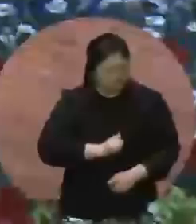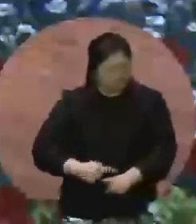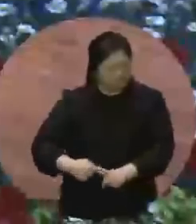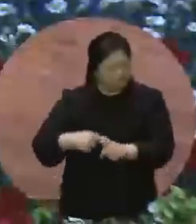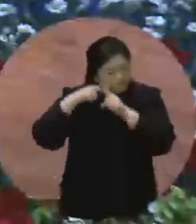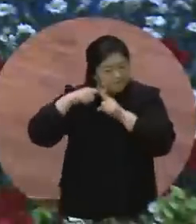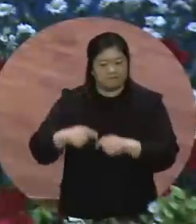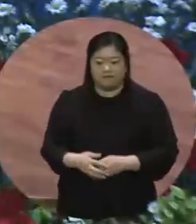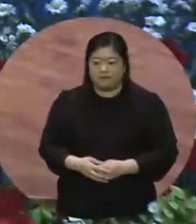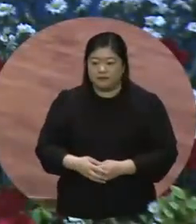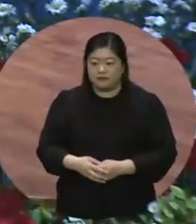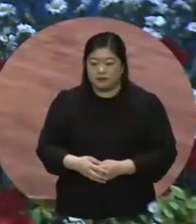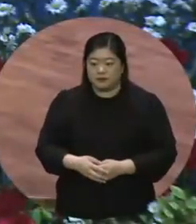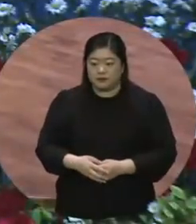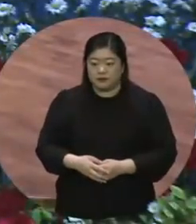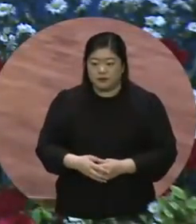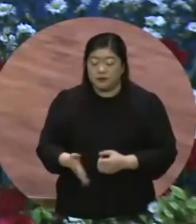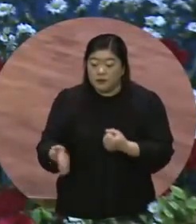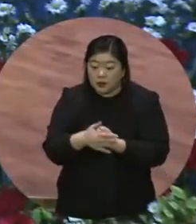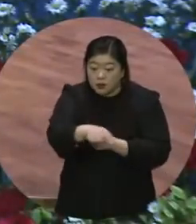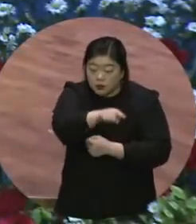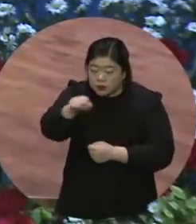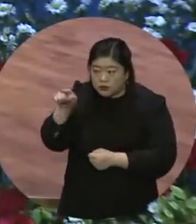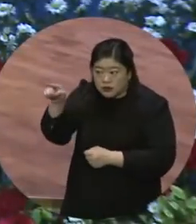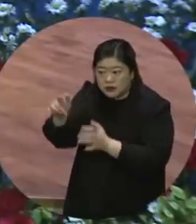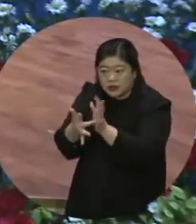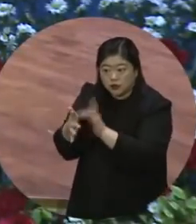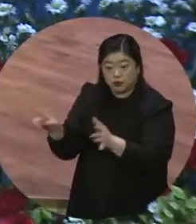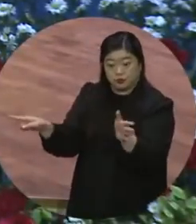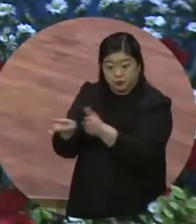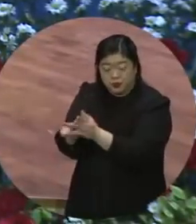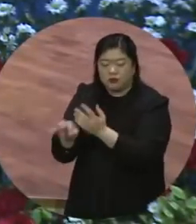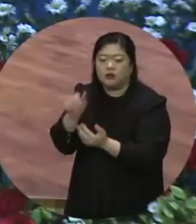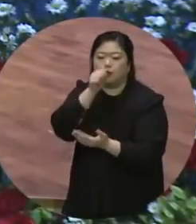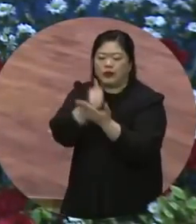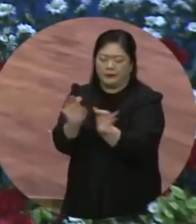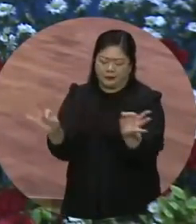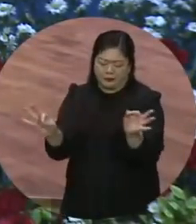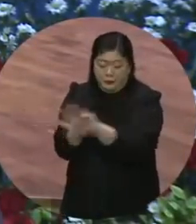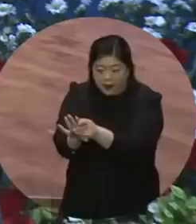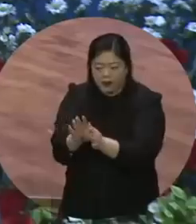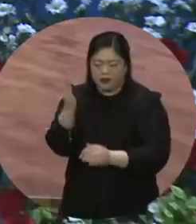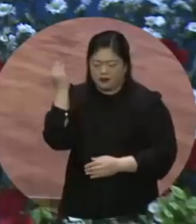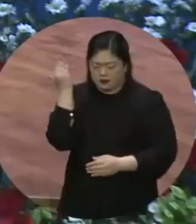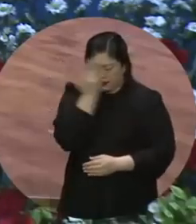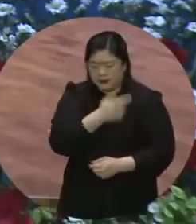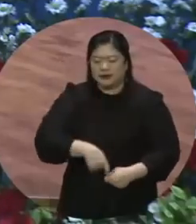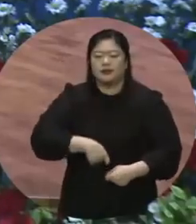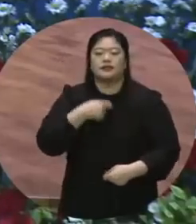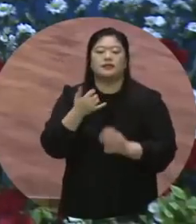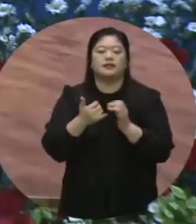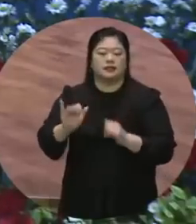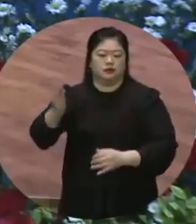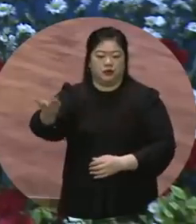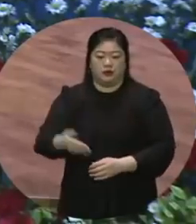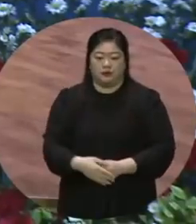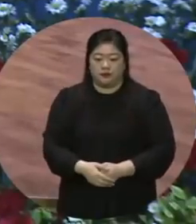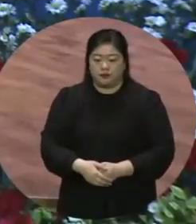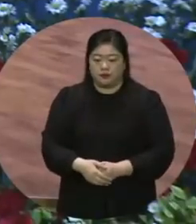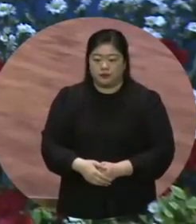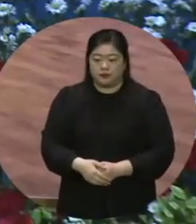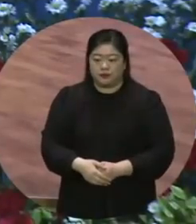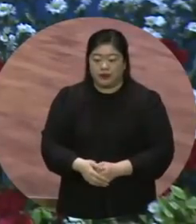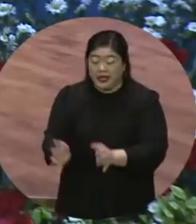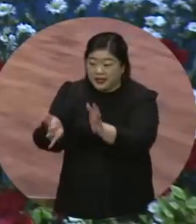누구든지 죄인에서 의인으로 완벽하게 바뀌어야 됩니다. 죄인인데 예수를 나의